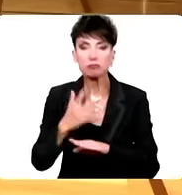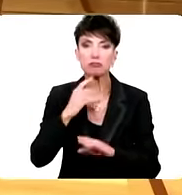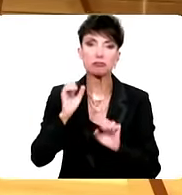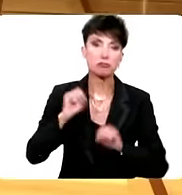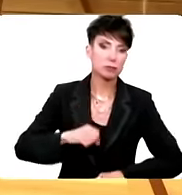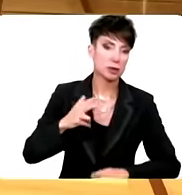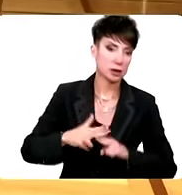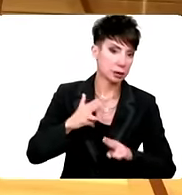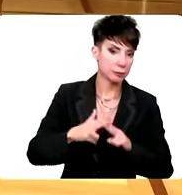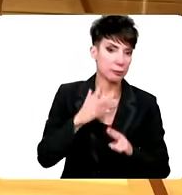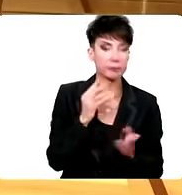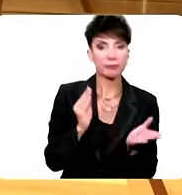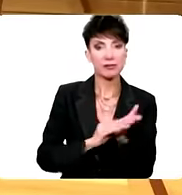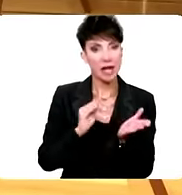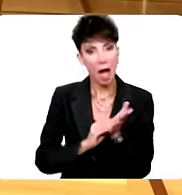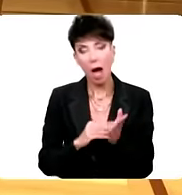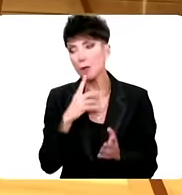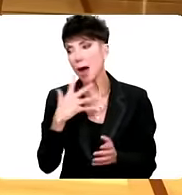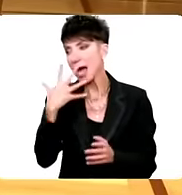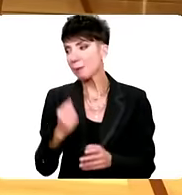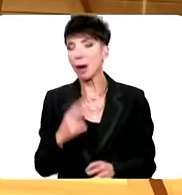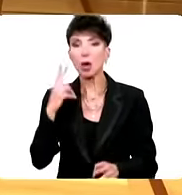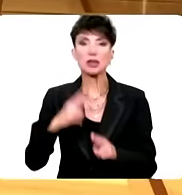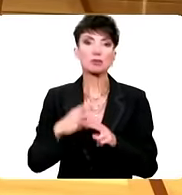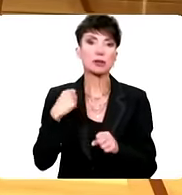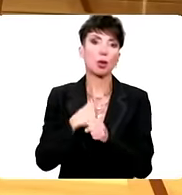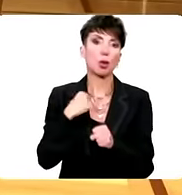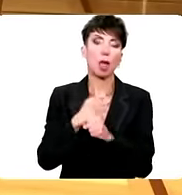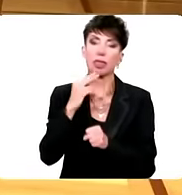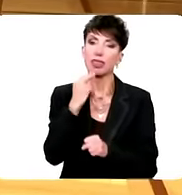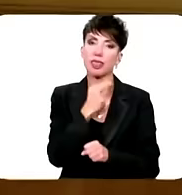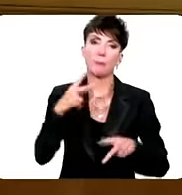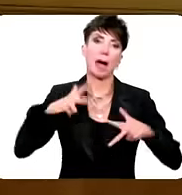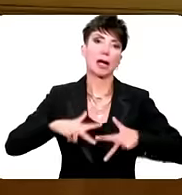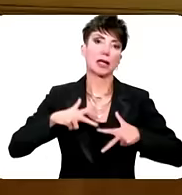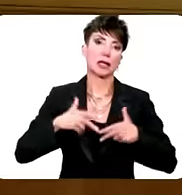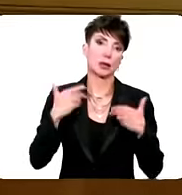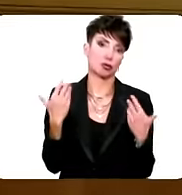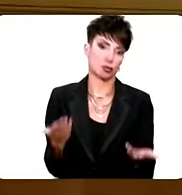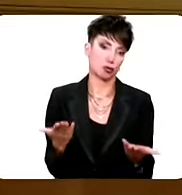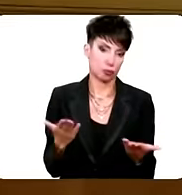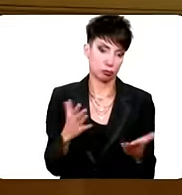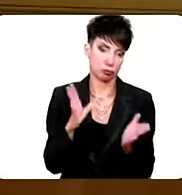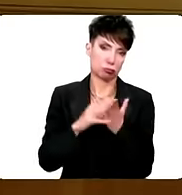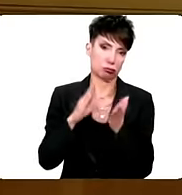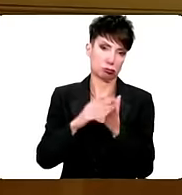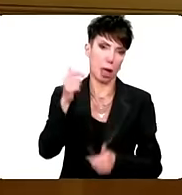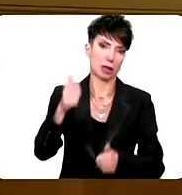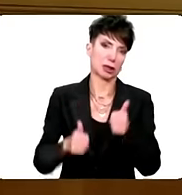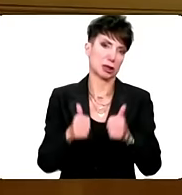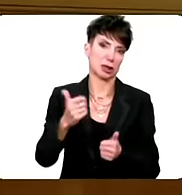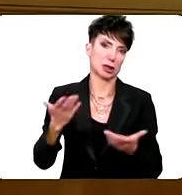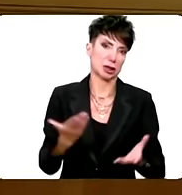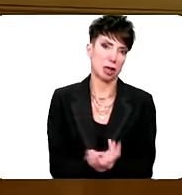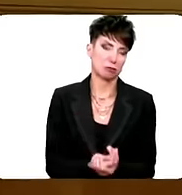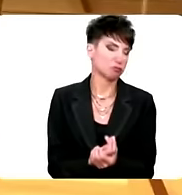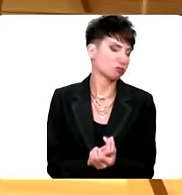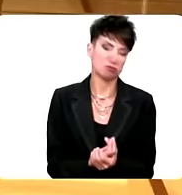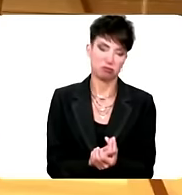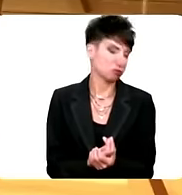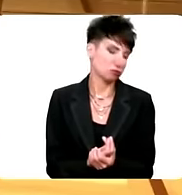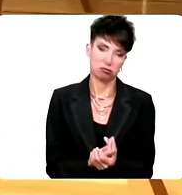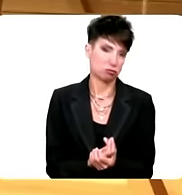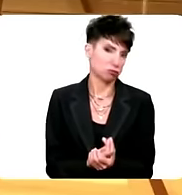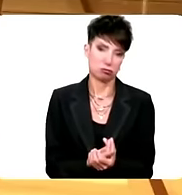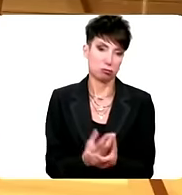δουλειές να κάνουμε στα θέματα του κράτους. Θέλω να δώσω ένα παράδειγμα. Το ΑΣΕΠ. Δεν λειτουργεί το ΑΣΕΠ. Λυπάμαι